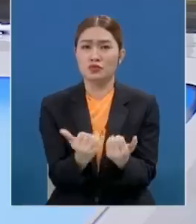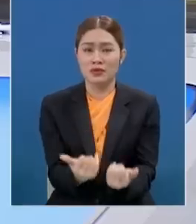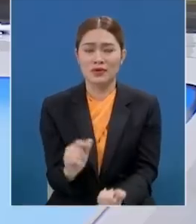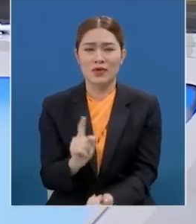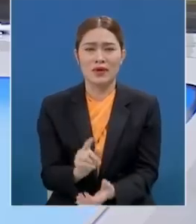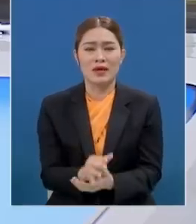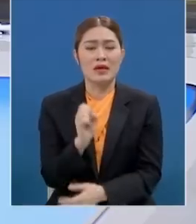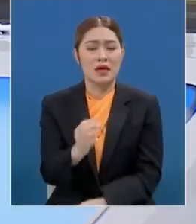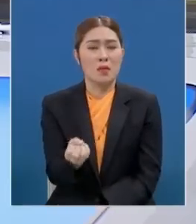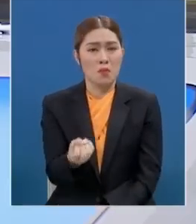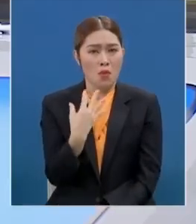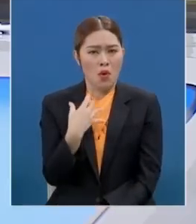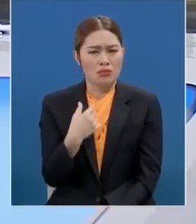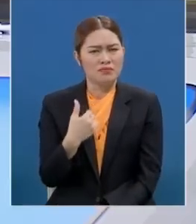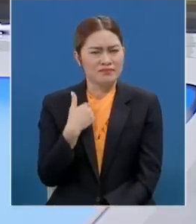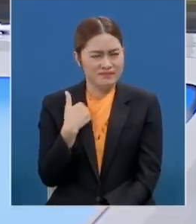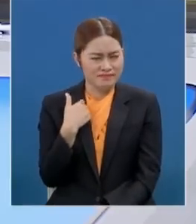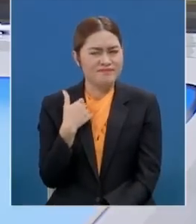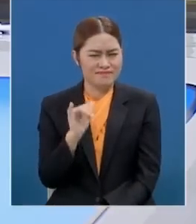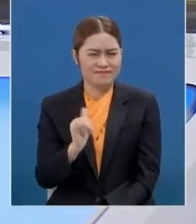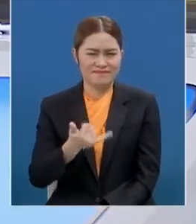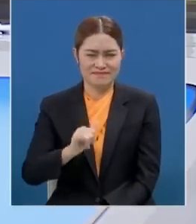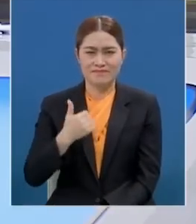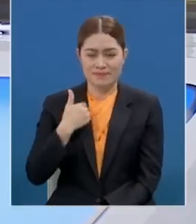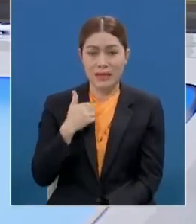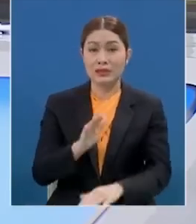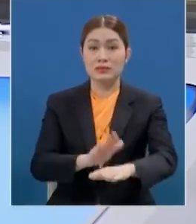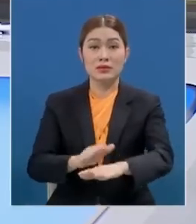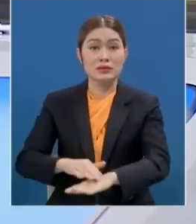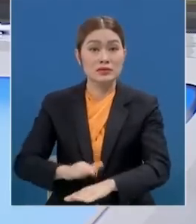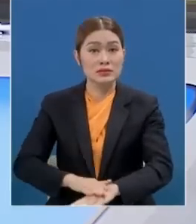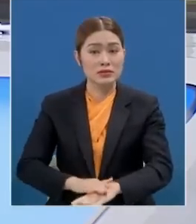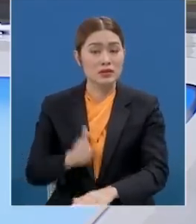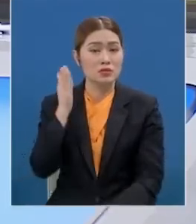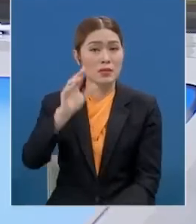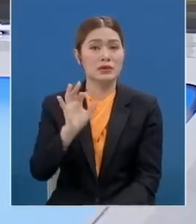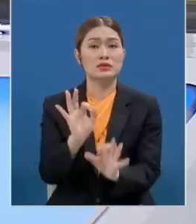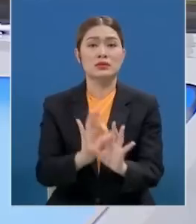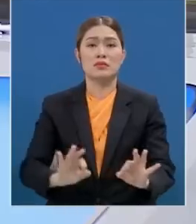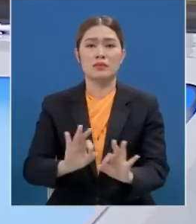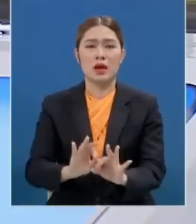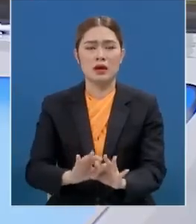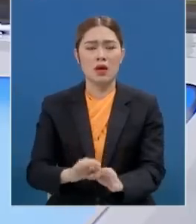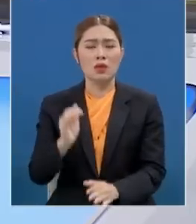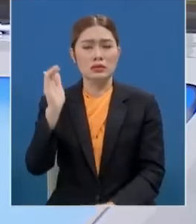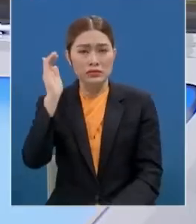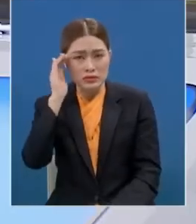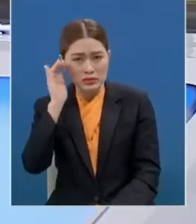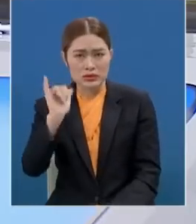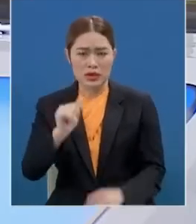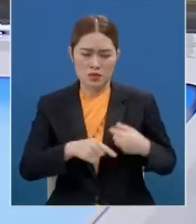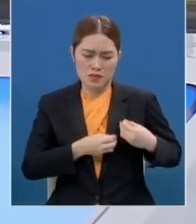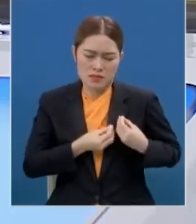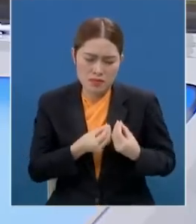สิ่งที่คุณชูวิทย์พูดมันก็มีนัยยะบางอย่างแต่ก็ย้ำเตือนเอาไว้หลังใหญ่ใจความอย่าเพิ่งฟันธงแล้วอย่าเพิ่งทุ่ม